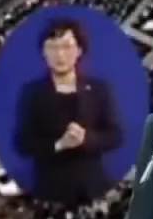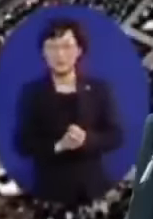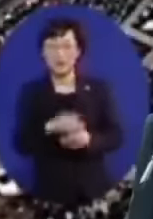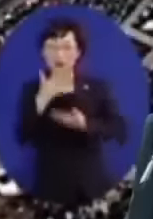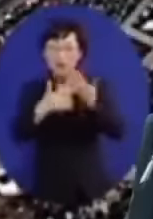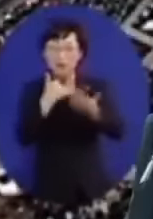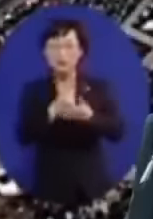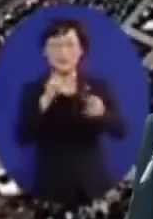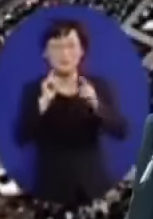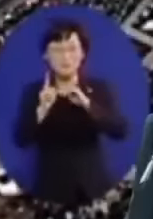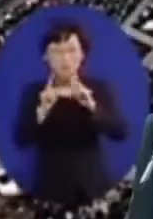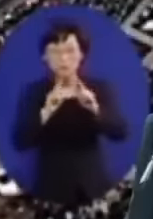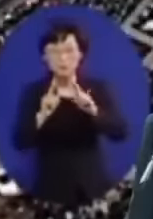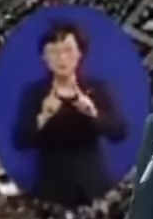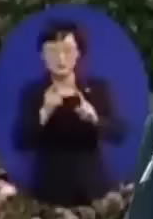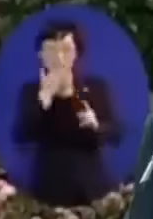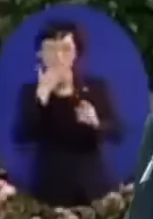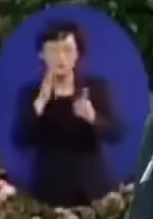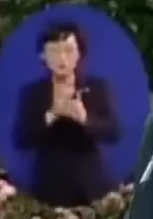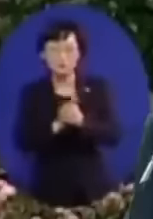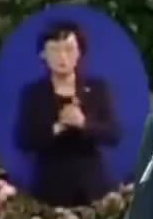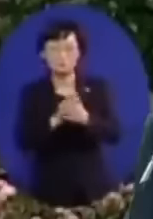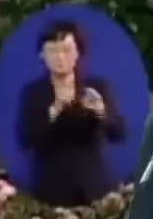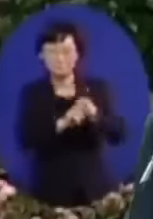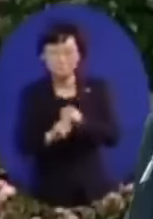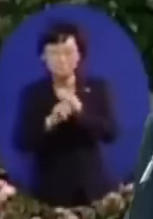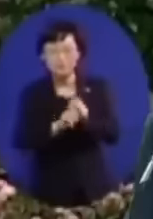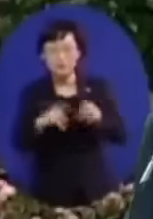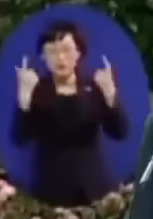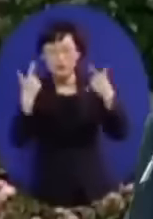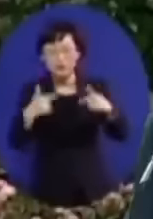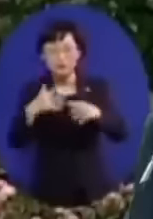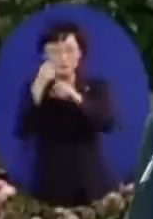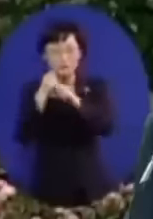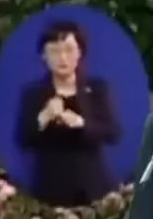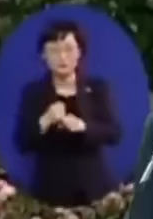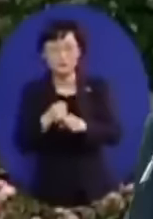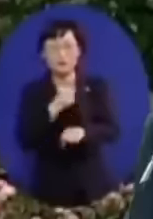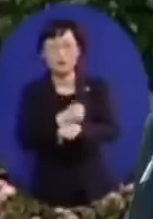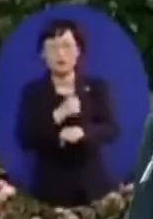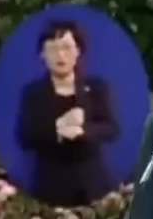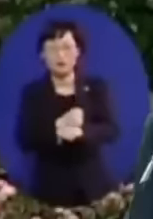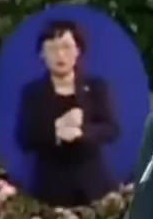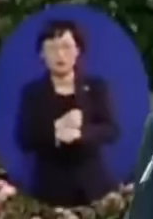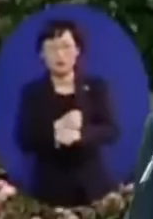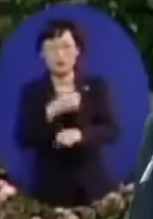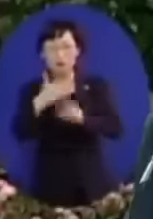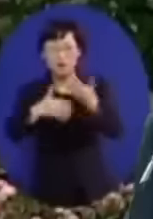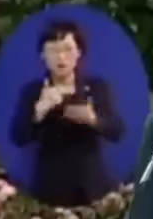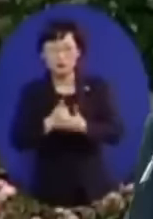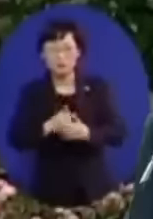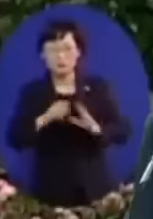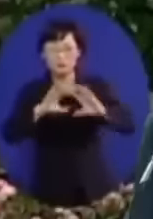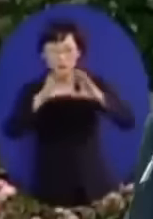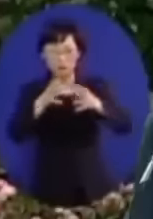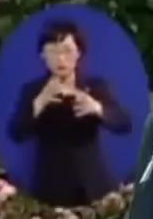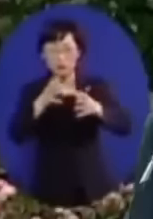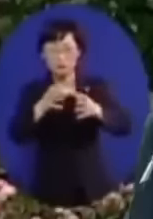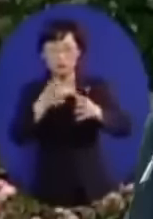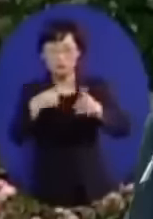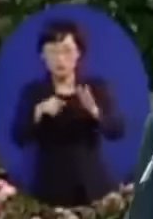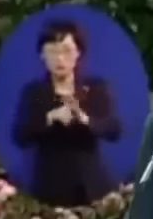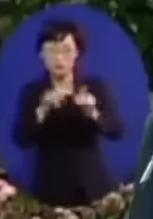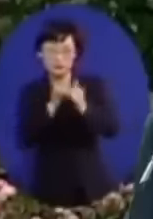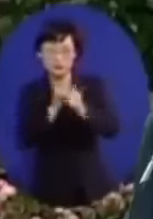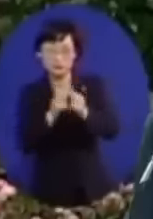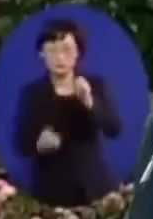말씀과 함께 의지하는 그런 마침내 전쟁을 승리로 이끌고 나라를 오늘날까지 영국인의 존경을